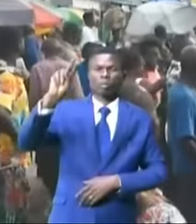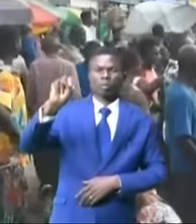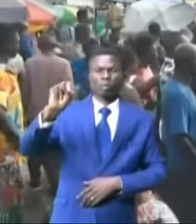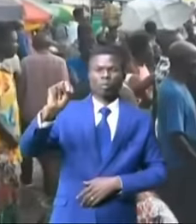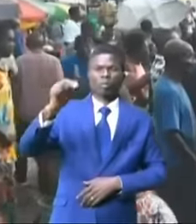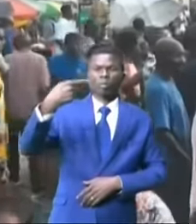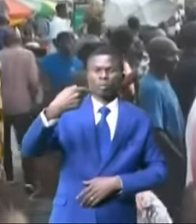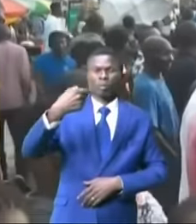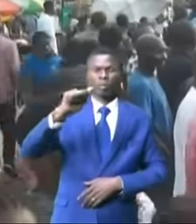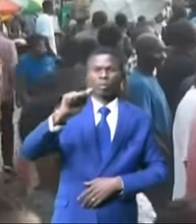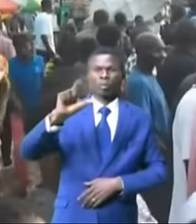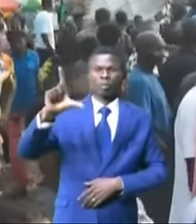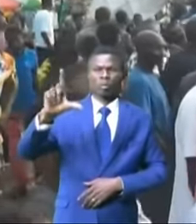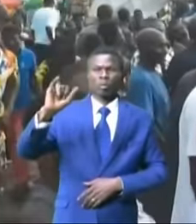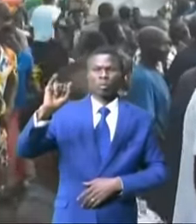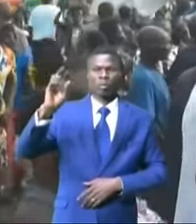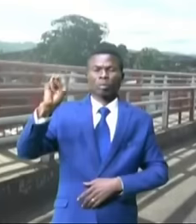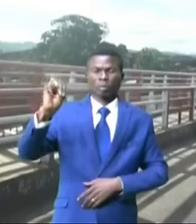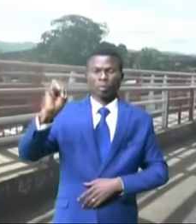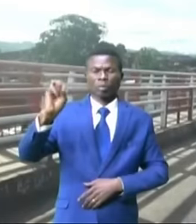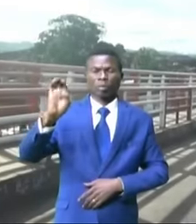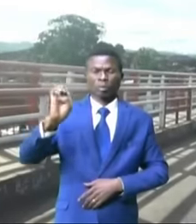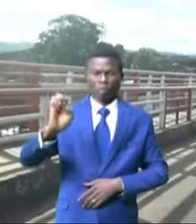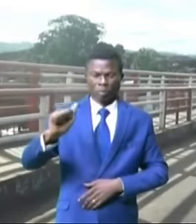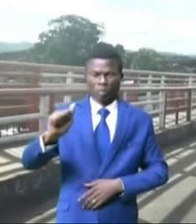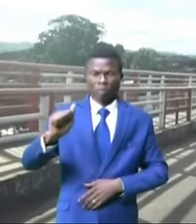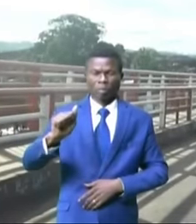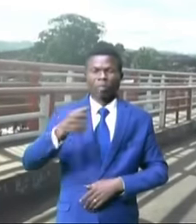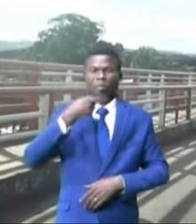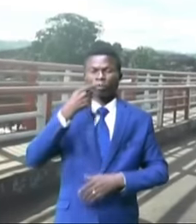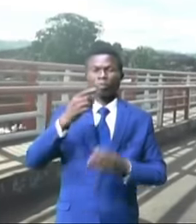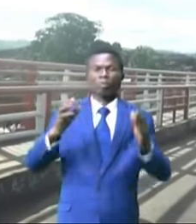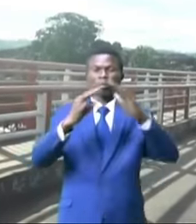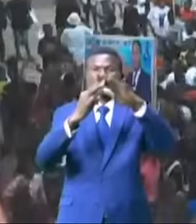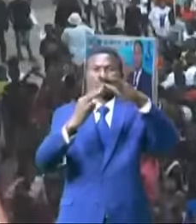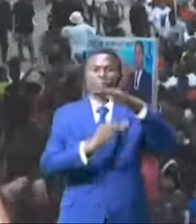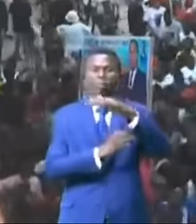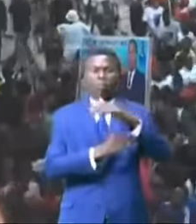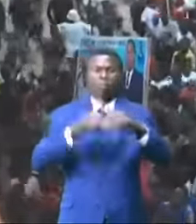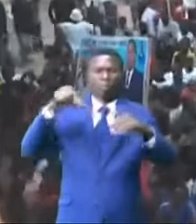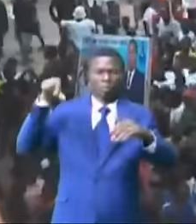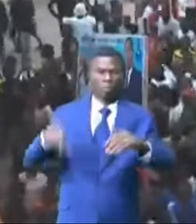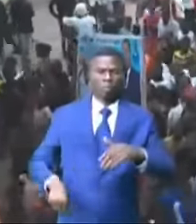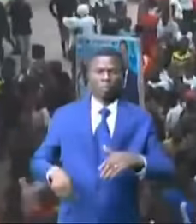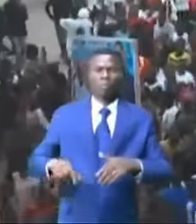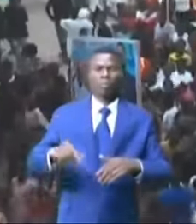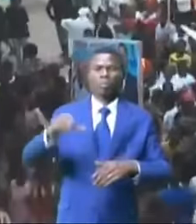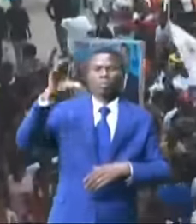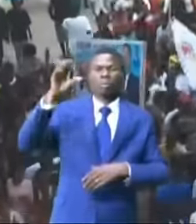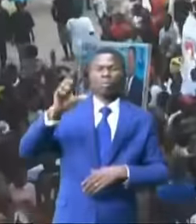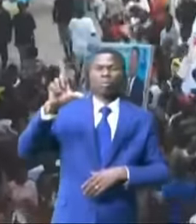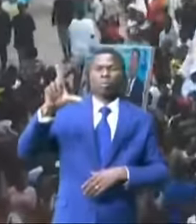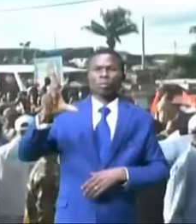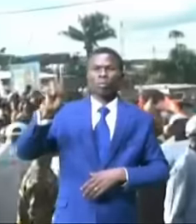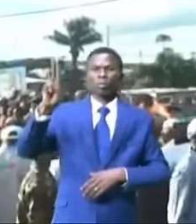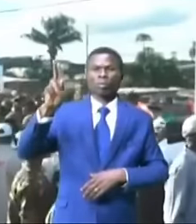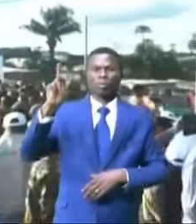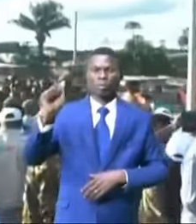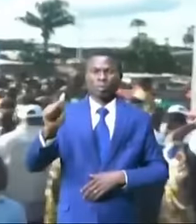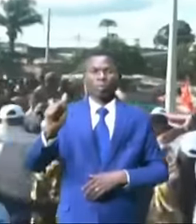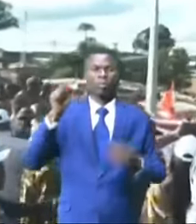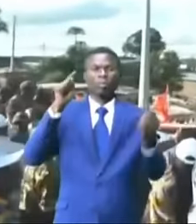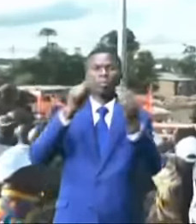Selembao ont convergé au pont Louboudi qui relie le quartier Kanluka et Nkulu.